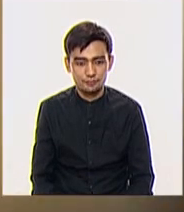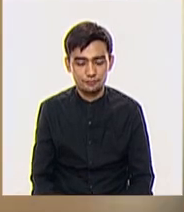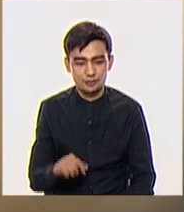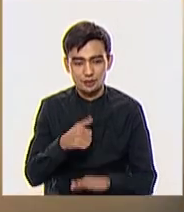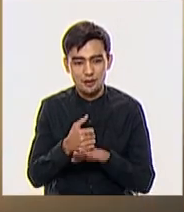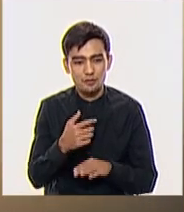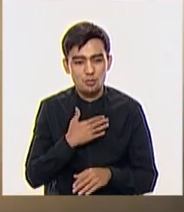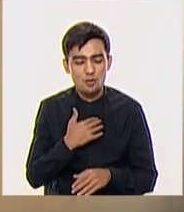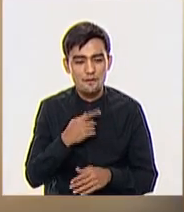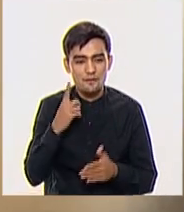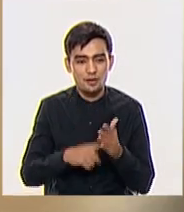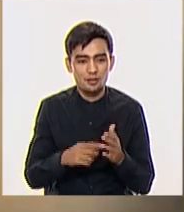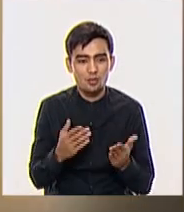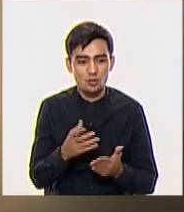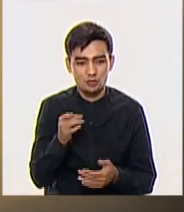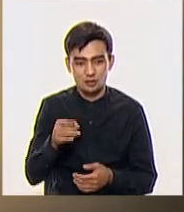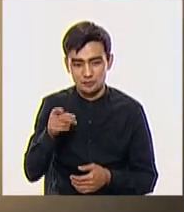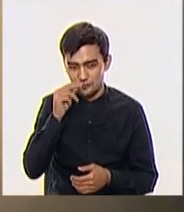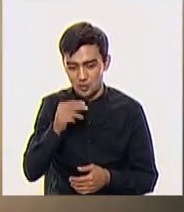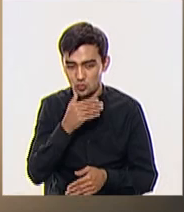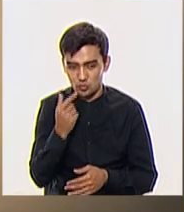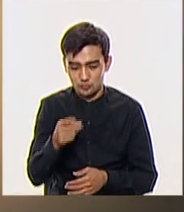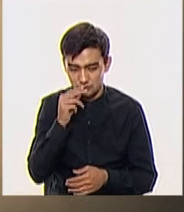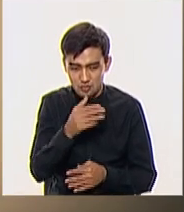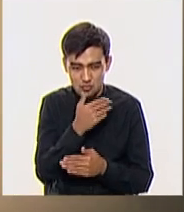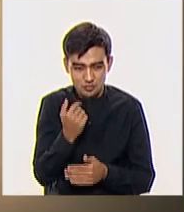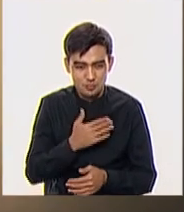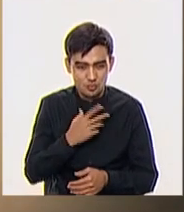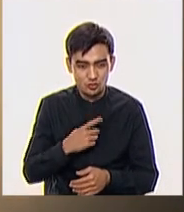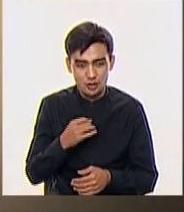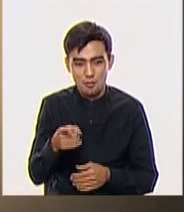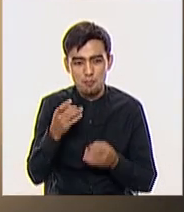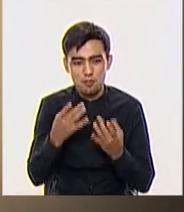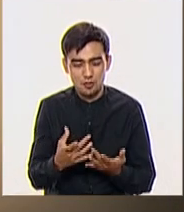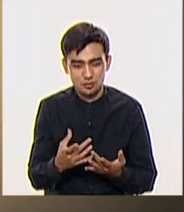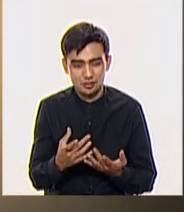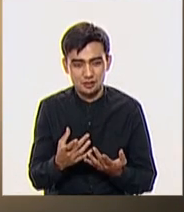Главная моя надежда, что ее признают действительно ни в чем не виновной. Что это просто